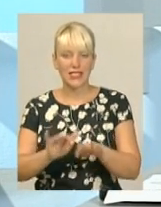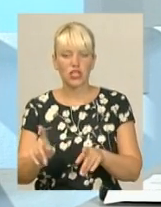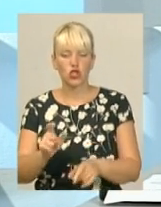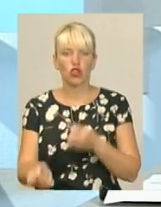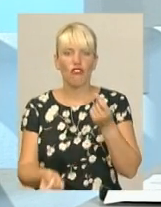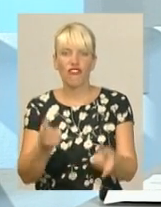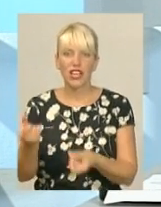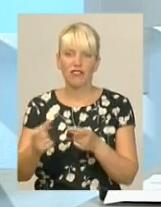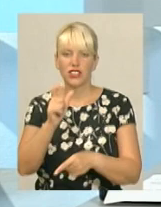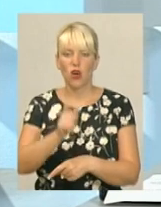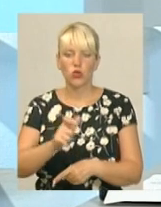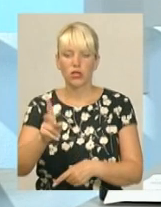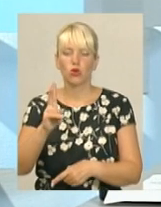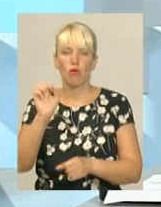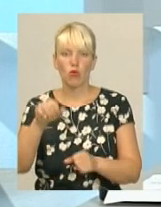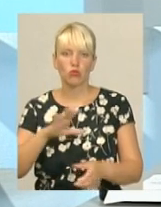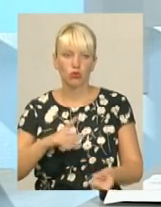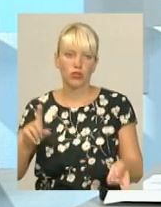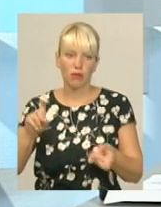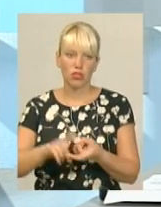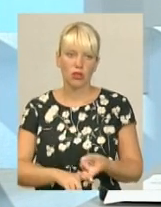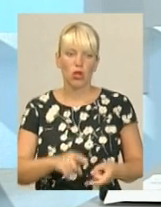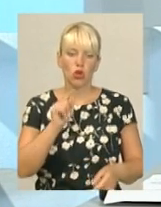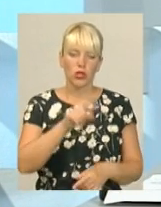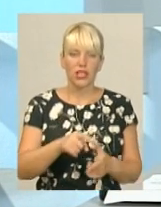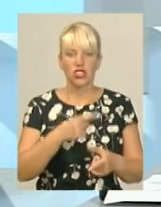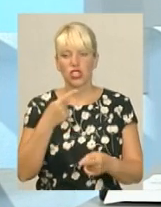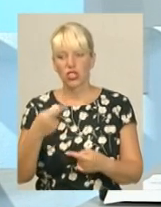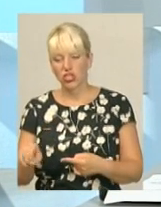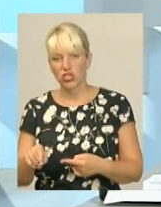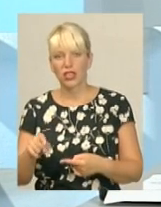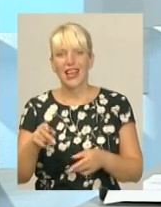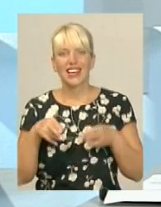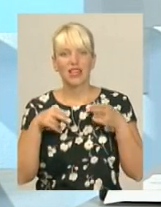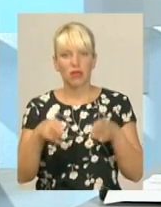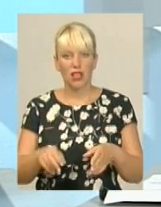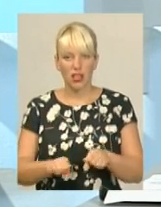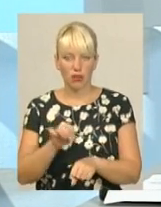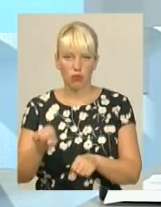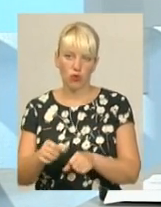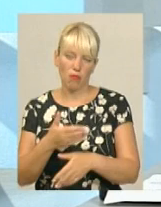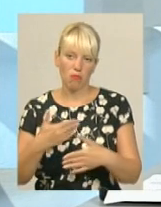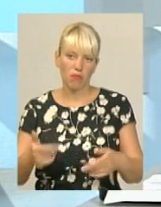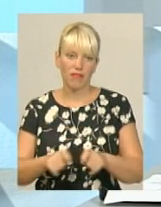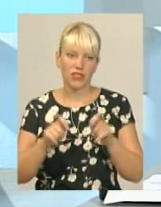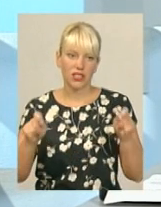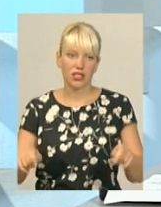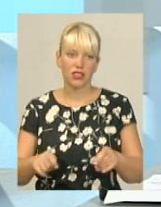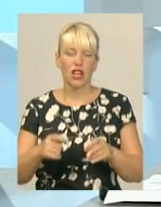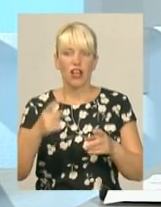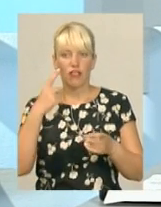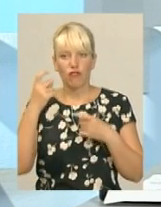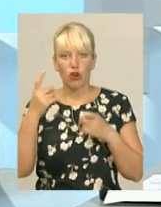осіб, які можуть бути причетними до тих чи інших кримінальних правопорушень. Ми абсолютно відкриті інформуємо про всі